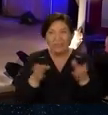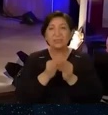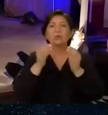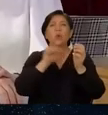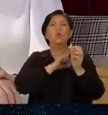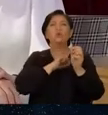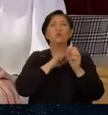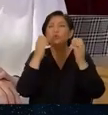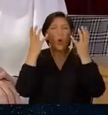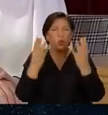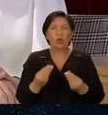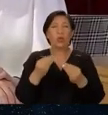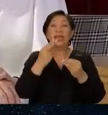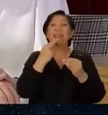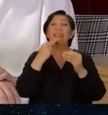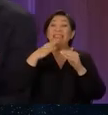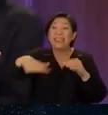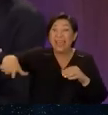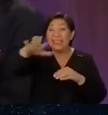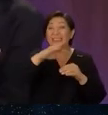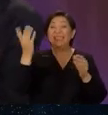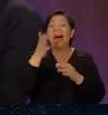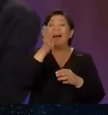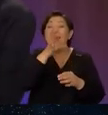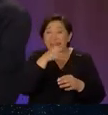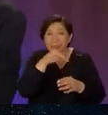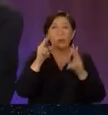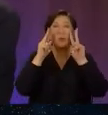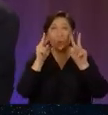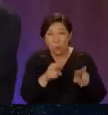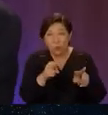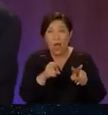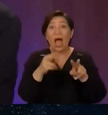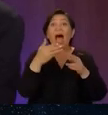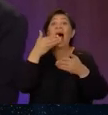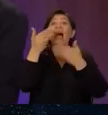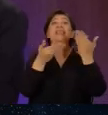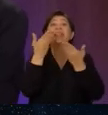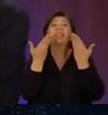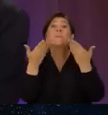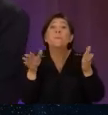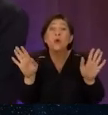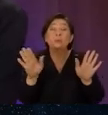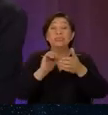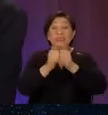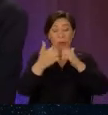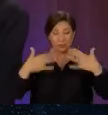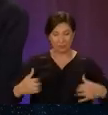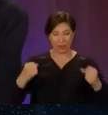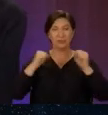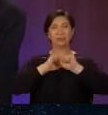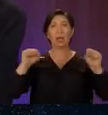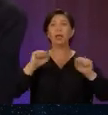şeyi korkunç şeyler olduğunu ve kadınların daha yaşlı göründüğünü anlatamıyorum spor sağlığa